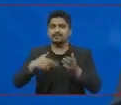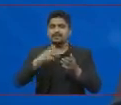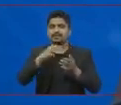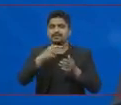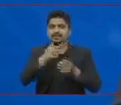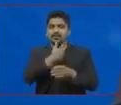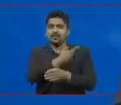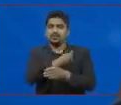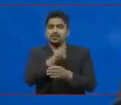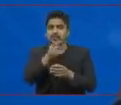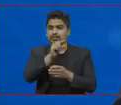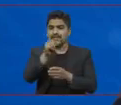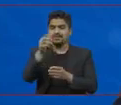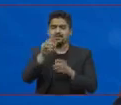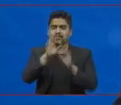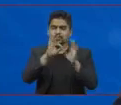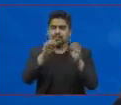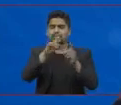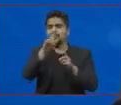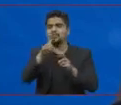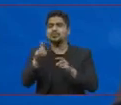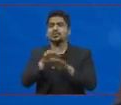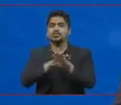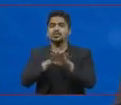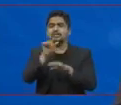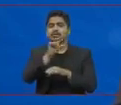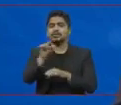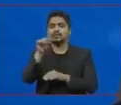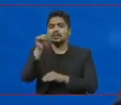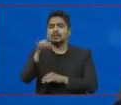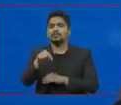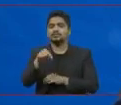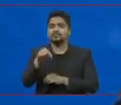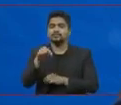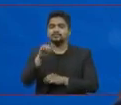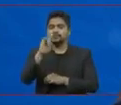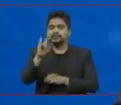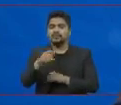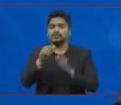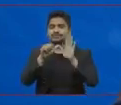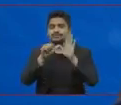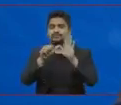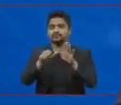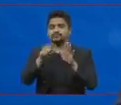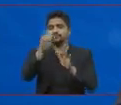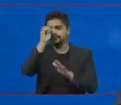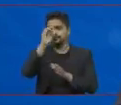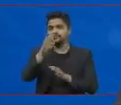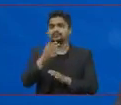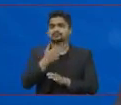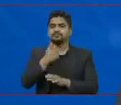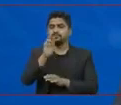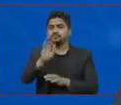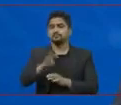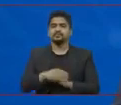बारेमा आएका विभिन्न प्रश्नहरूको बारेमा आज हामी पुनः जानकारी दिन गइरहेका छौँ।